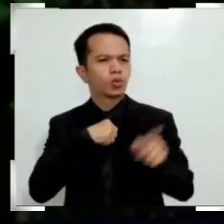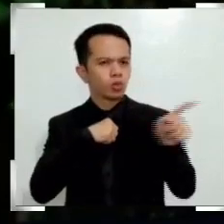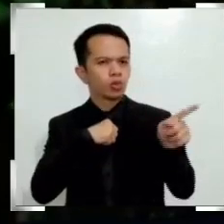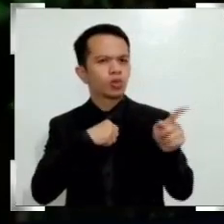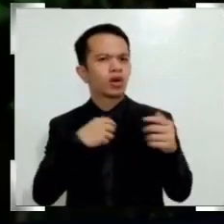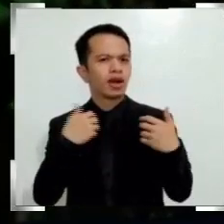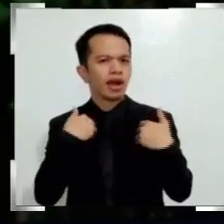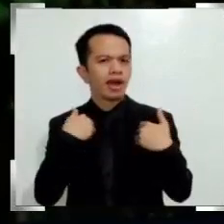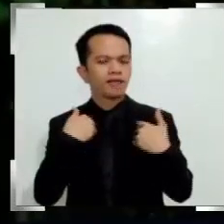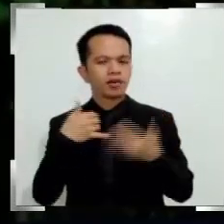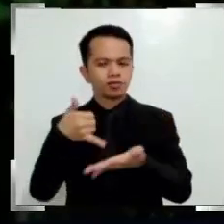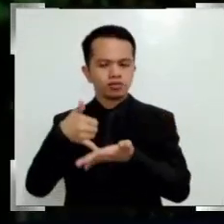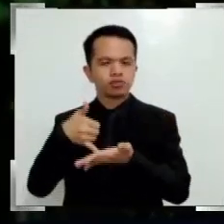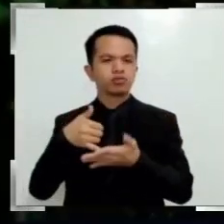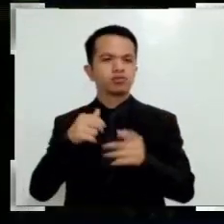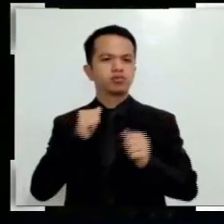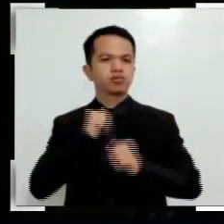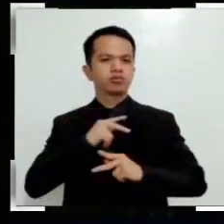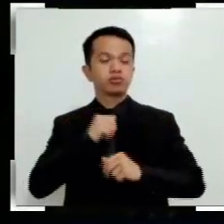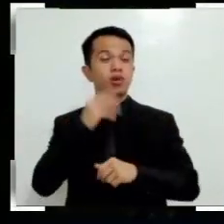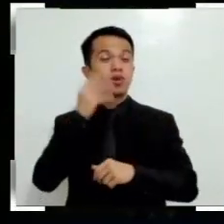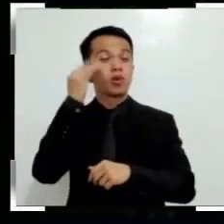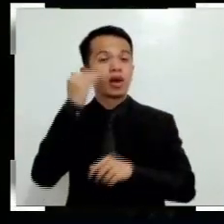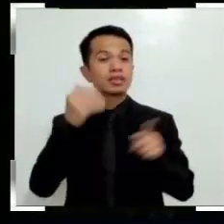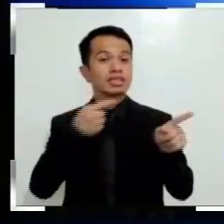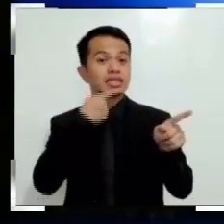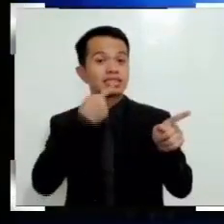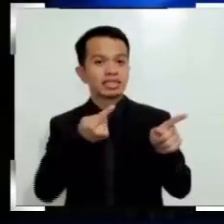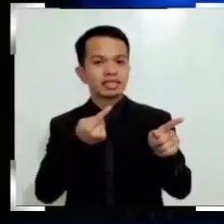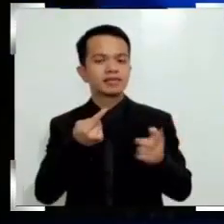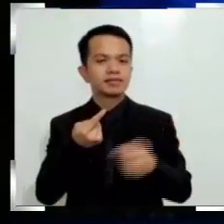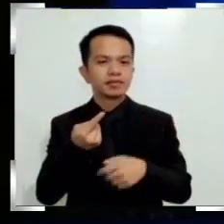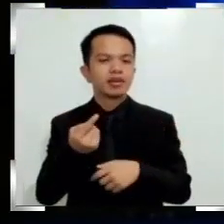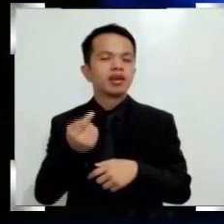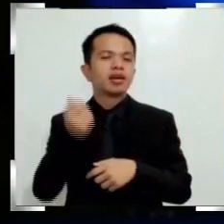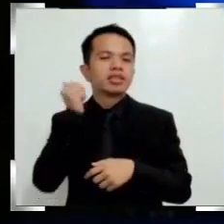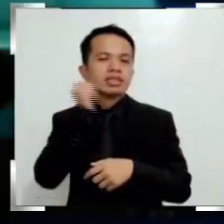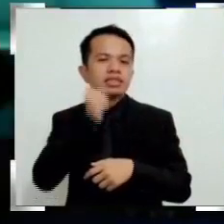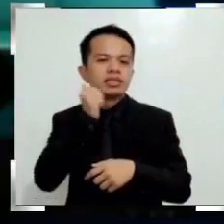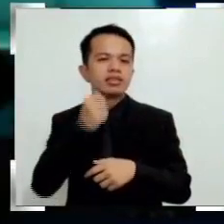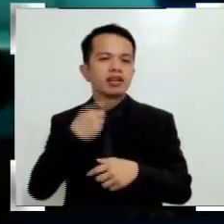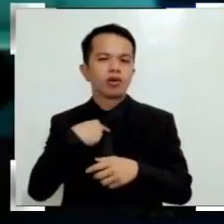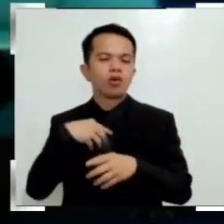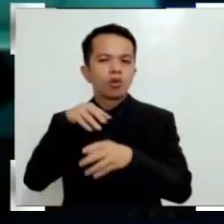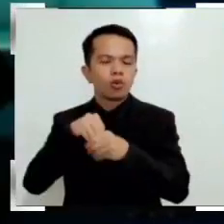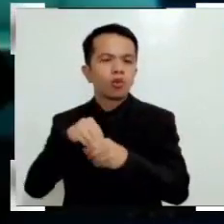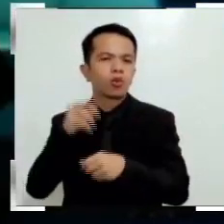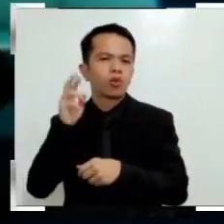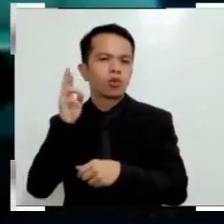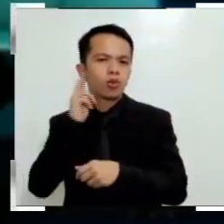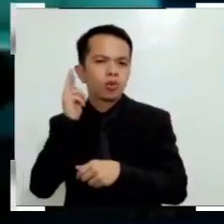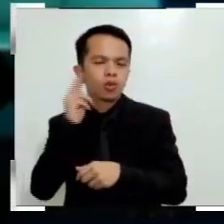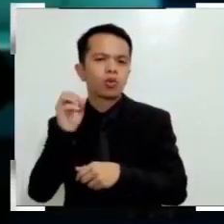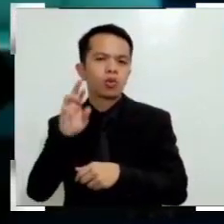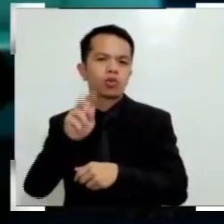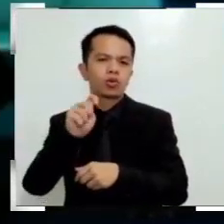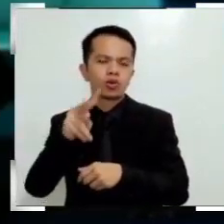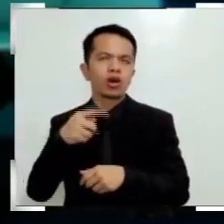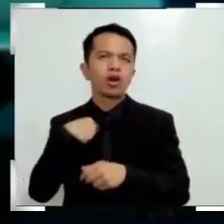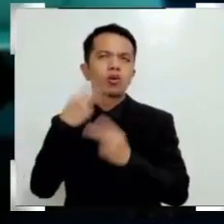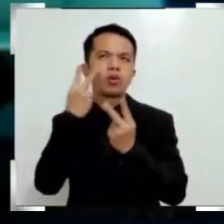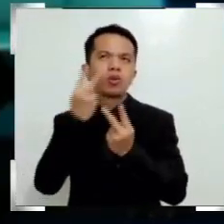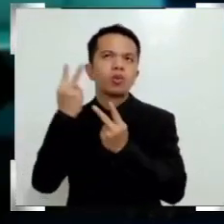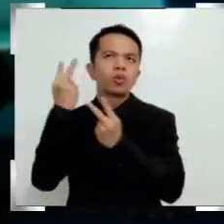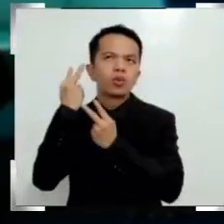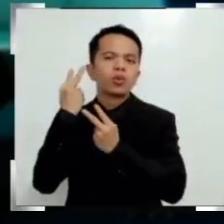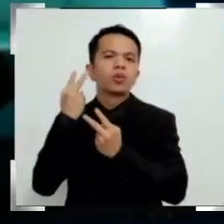Seal na award because sabi niya, every time ako ay nasa radio o sa TV, naalaala ko, I owe